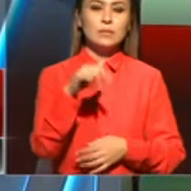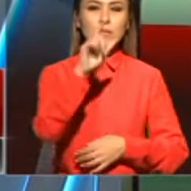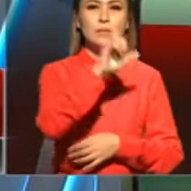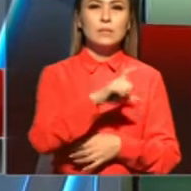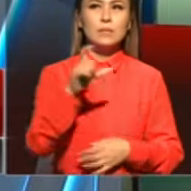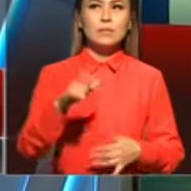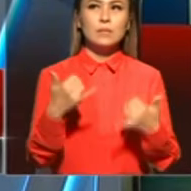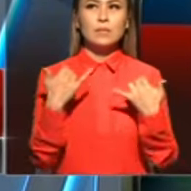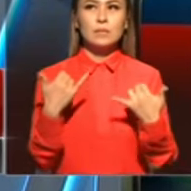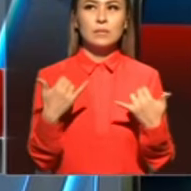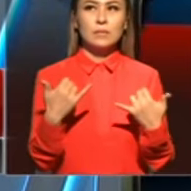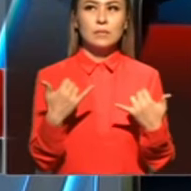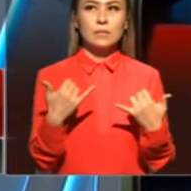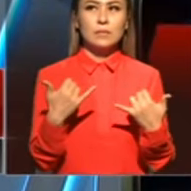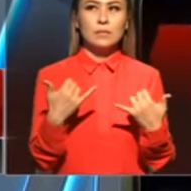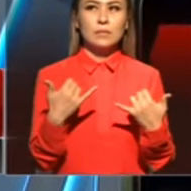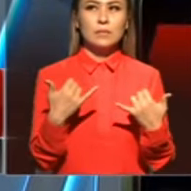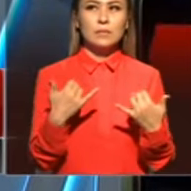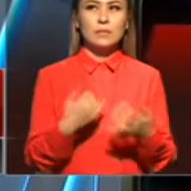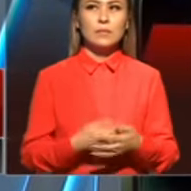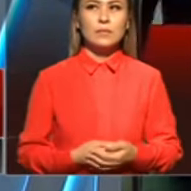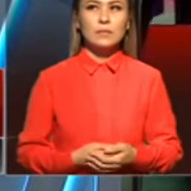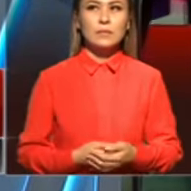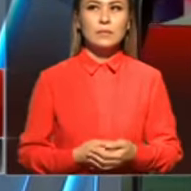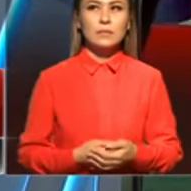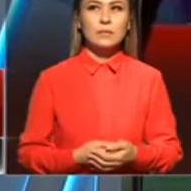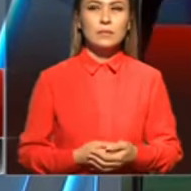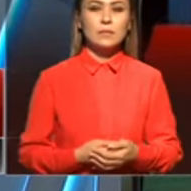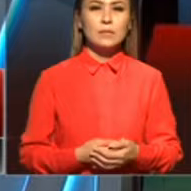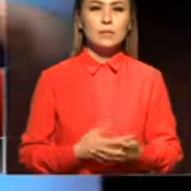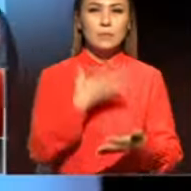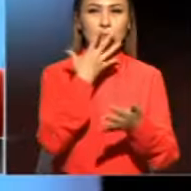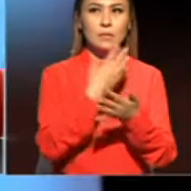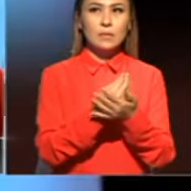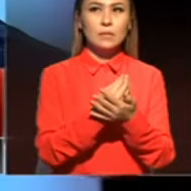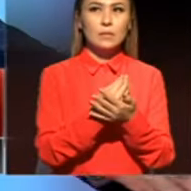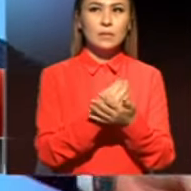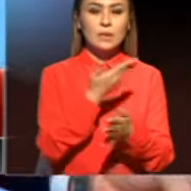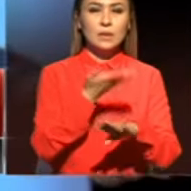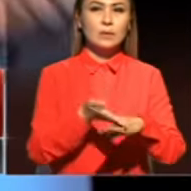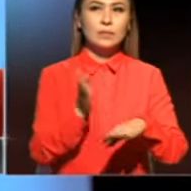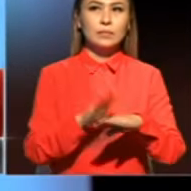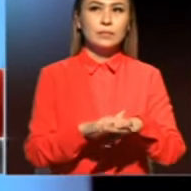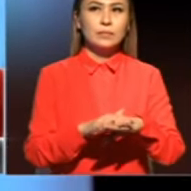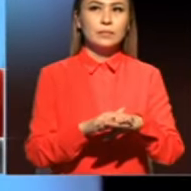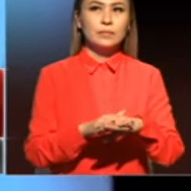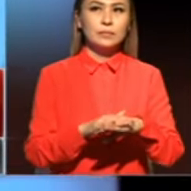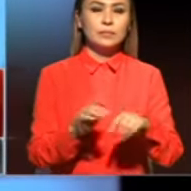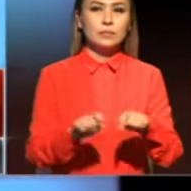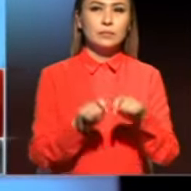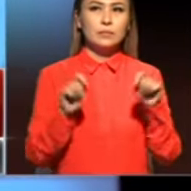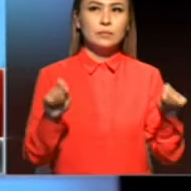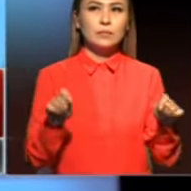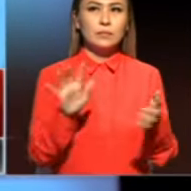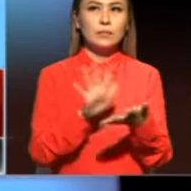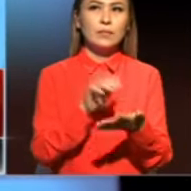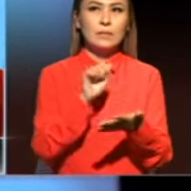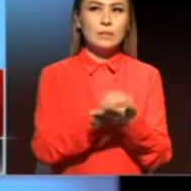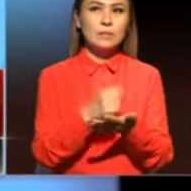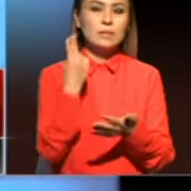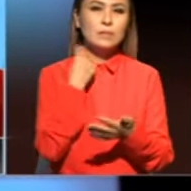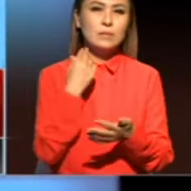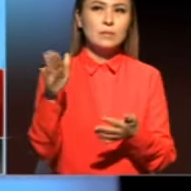өзінің несімен жаңағы субъективті пікірімен емес, объективті қиыншылықтардан туындайтын салдардан қарыз